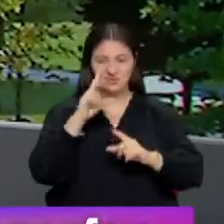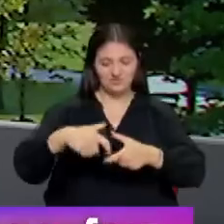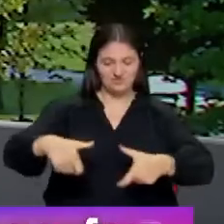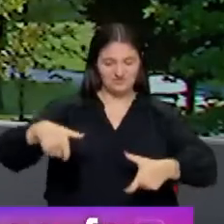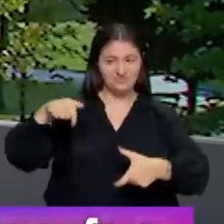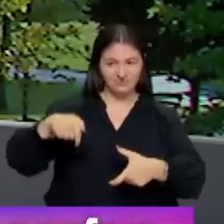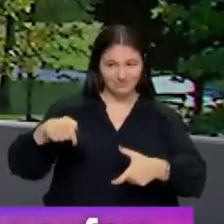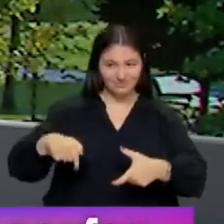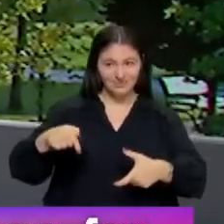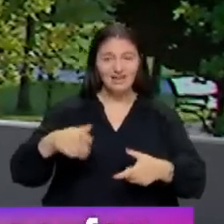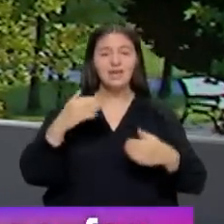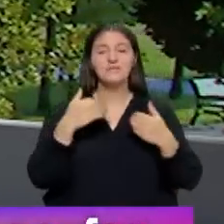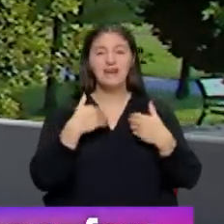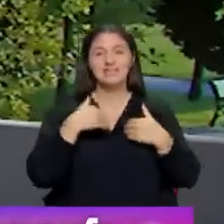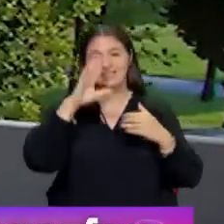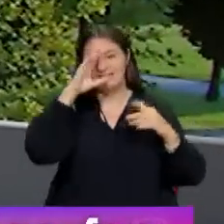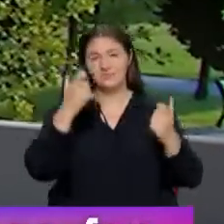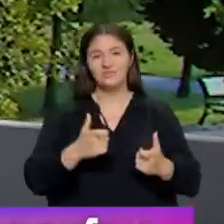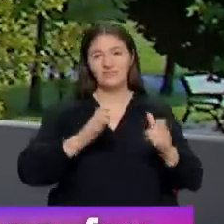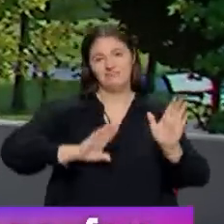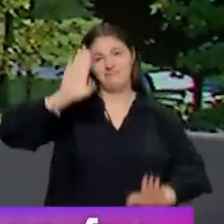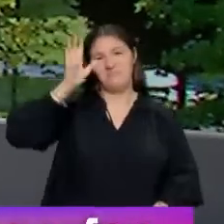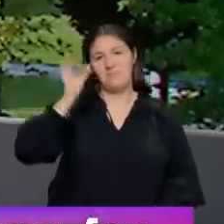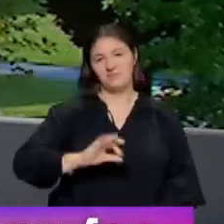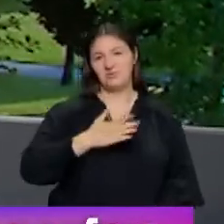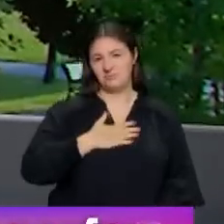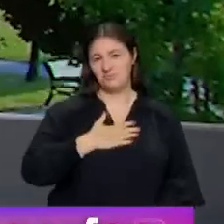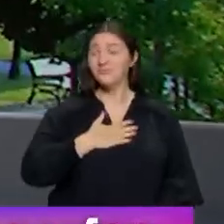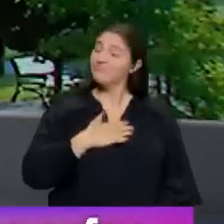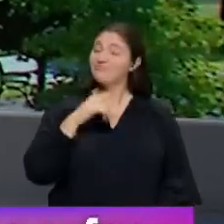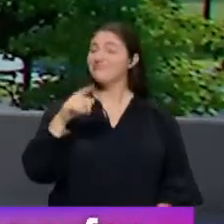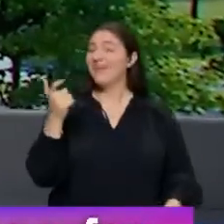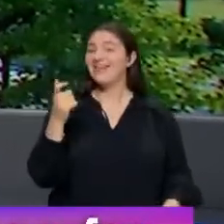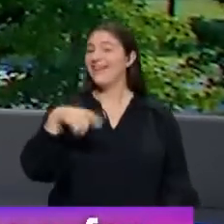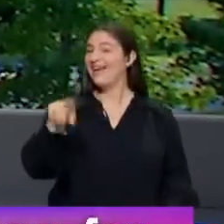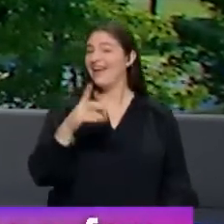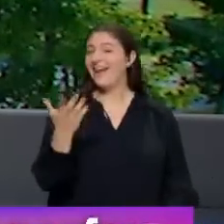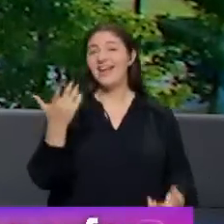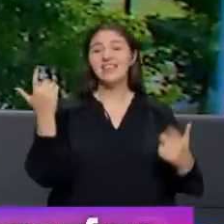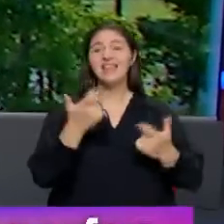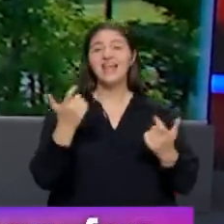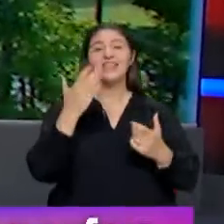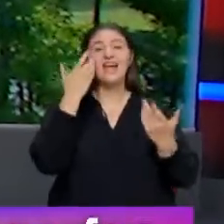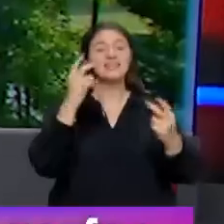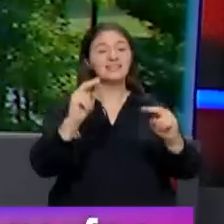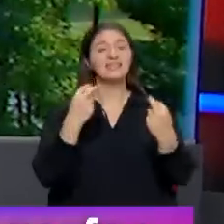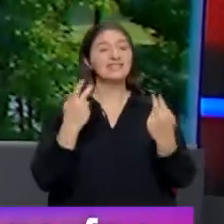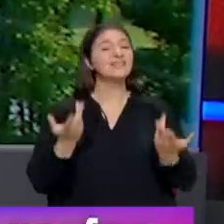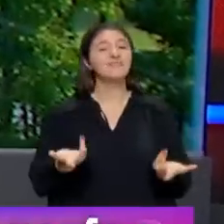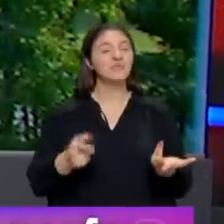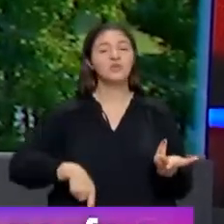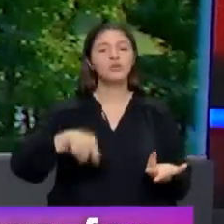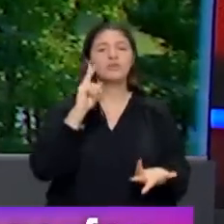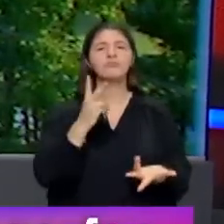görüyorsunuz ekranlarınızda Ben İstanbul'dan yoklamayı verdim Sizler Neredesiniz Nerede ekran karşısındasınız